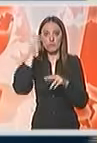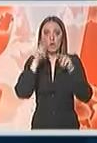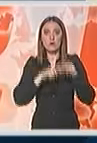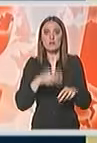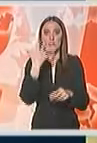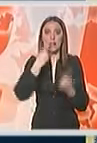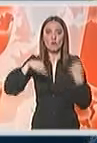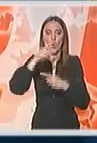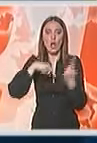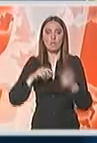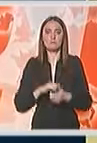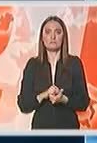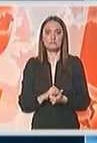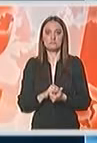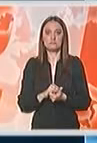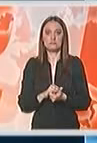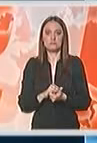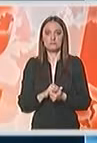5 kola.